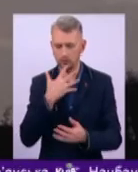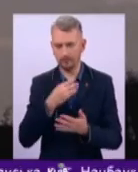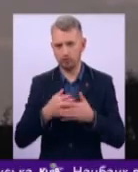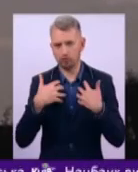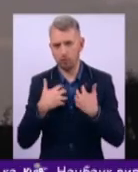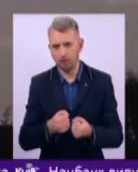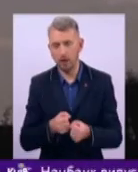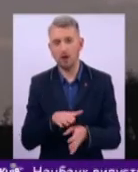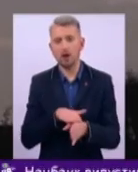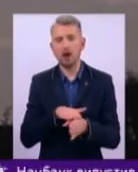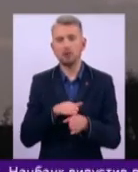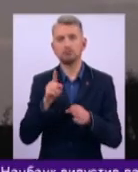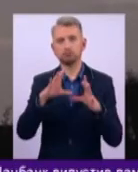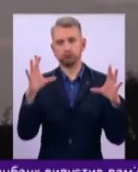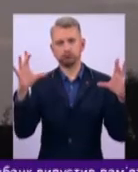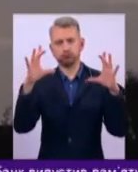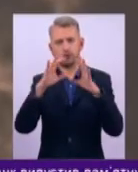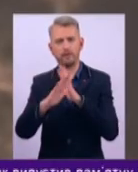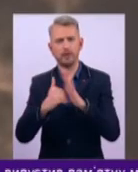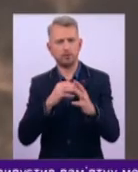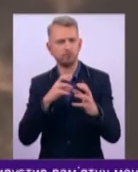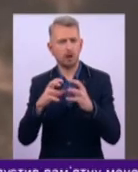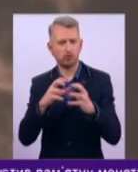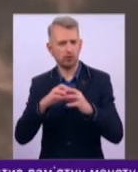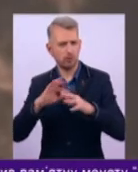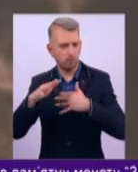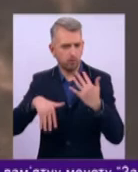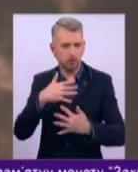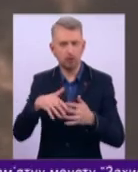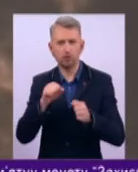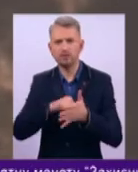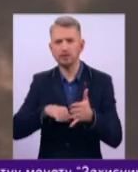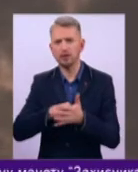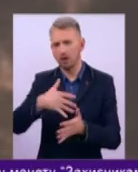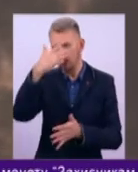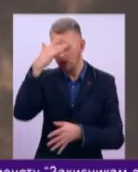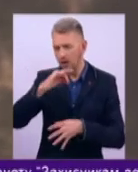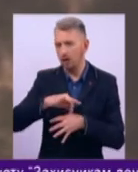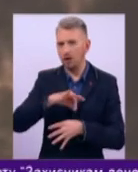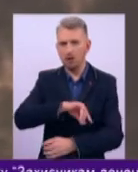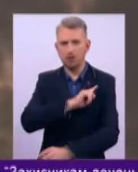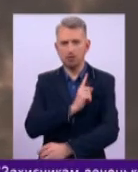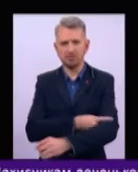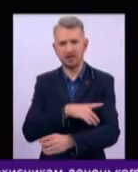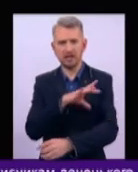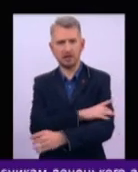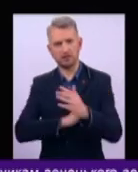здоров'я. Повня викличе потужні магнітні бурі, що можуть спричинити сильний головний біль та різкі перепади